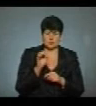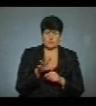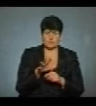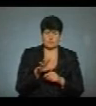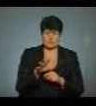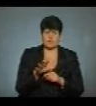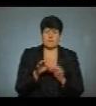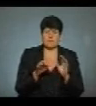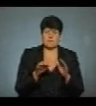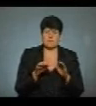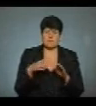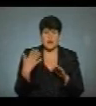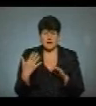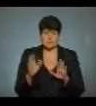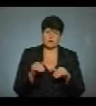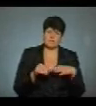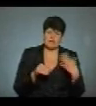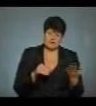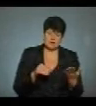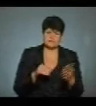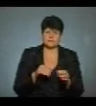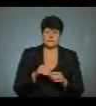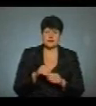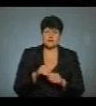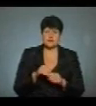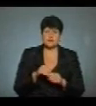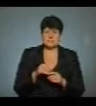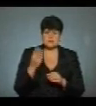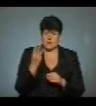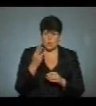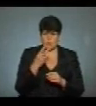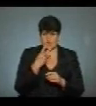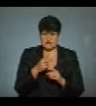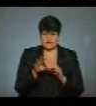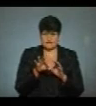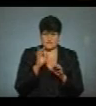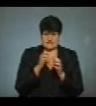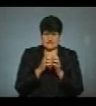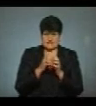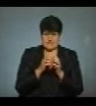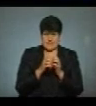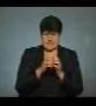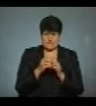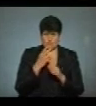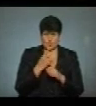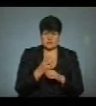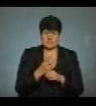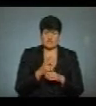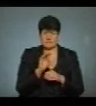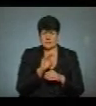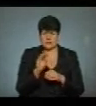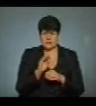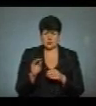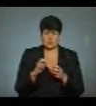Спочатку праве око, потім ліве око. З тих 3 показників комп'ютер виводить підводить середній показник, і знизу